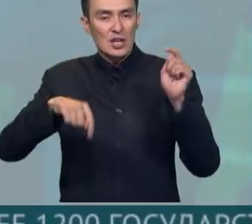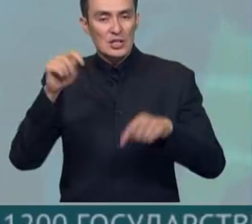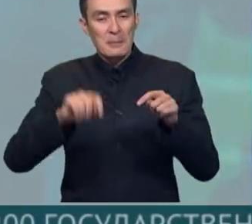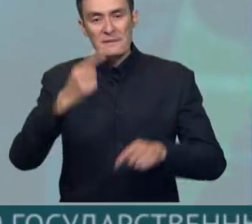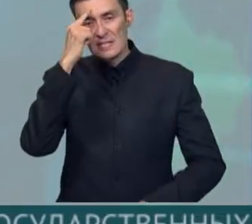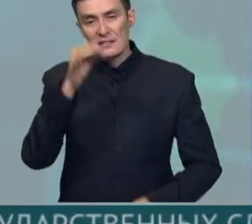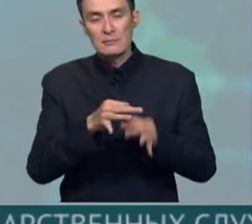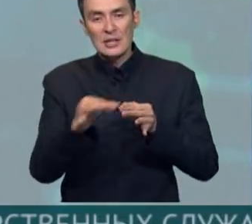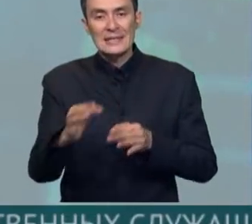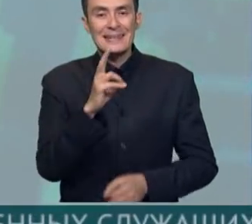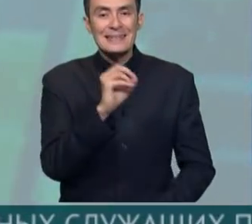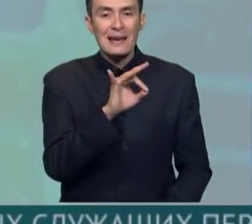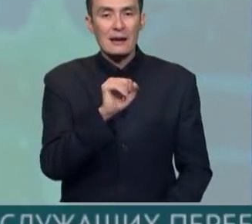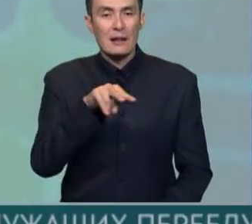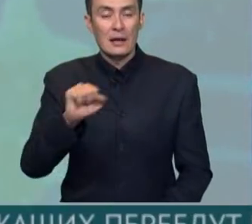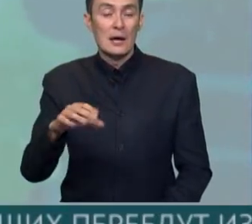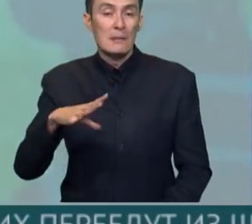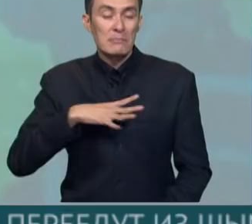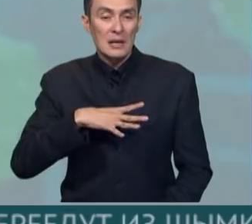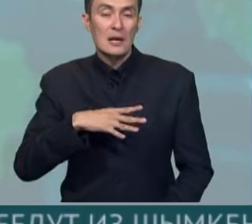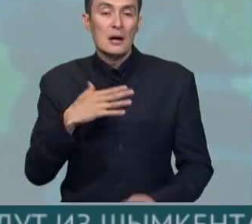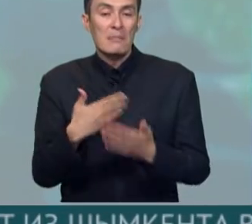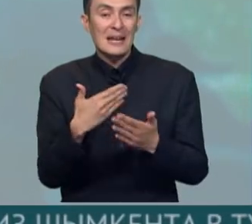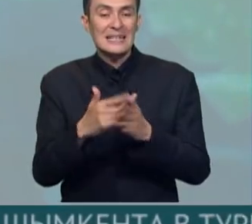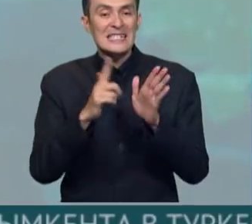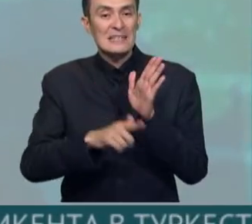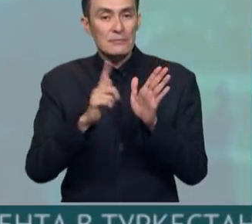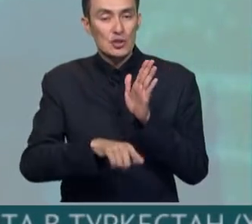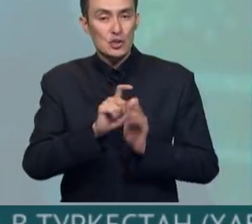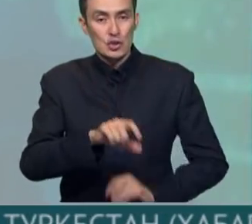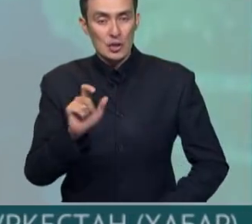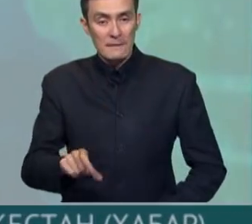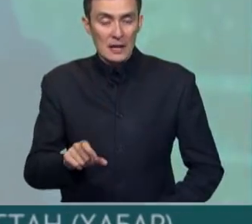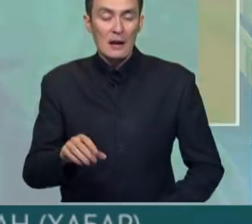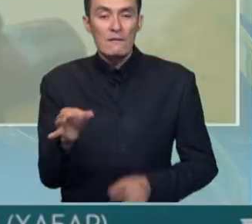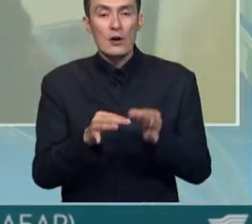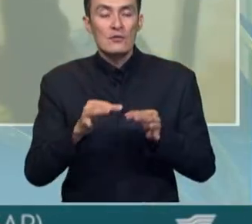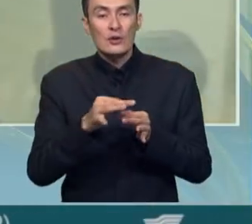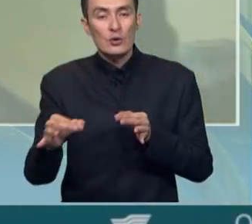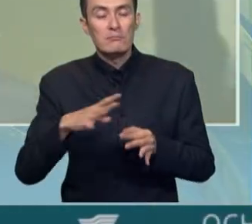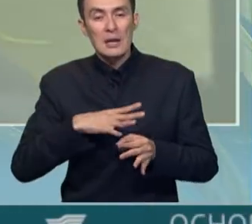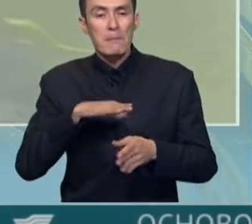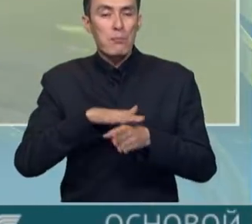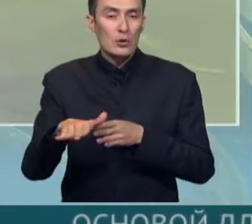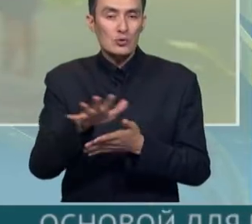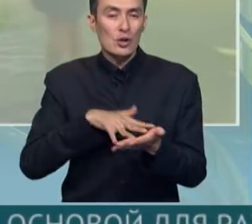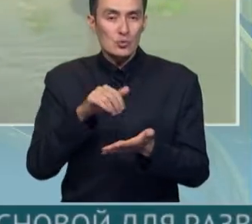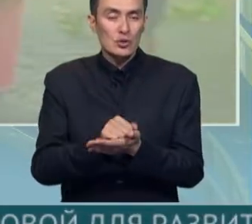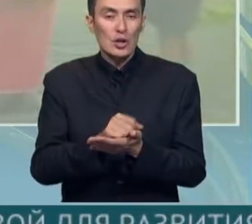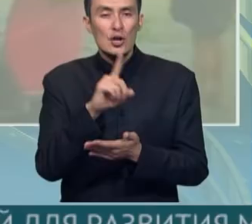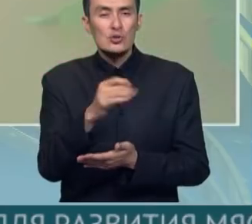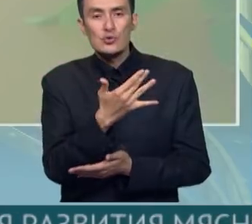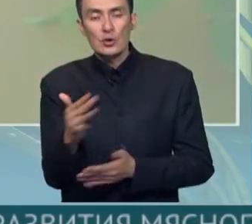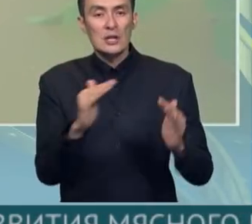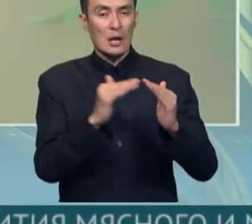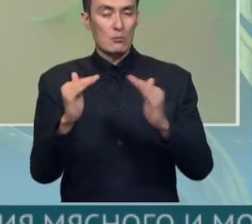дождями в индийском штате Керала, уже стали порядка 70 человек. В регионе частично или полностью разрушены сотни